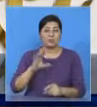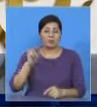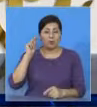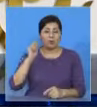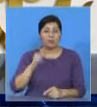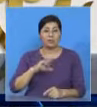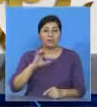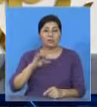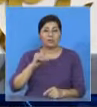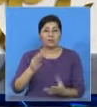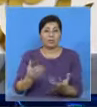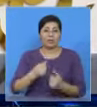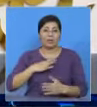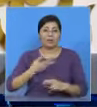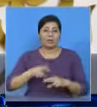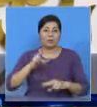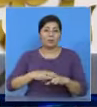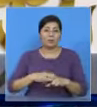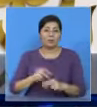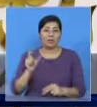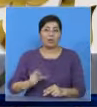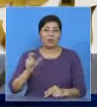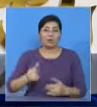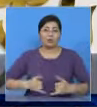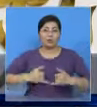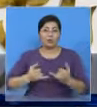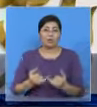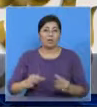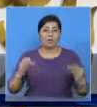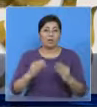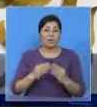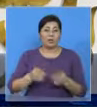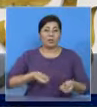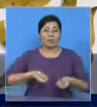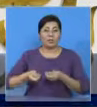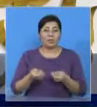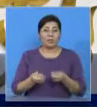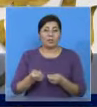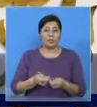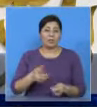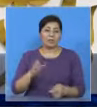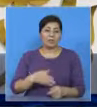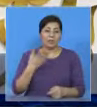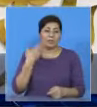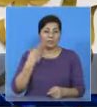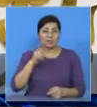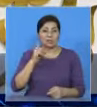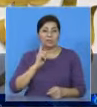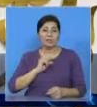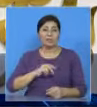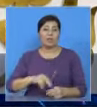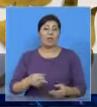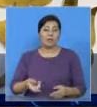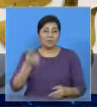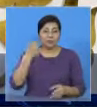алып отыр. Бұл қарапайым халыққа да және де мекеме басшыларына да ең оңай тиімді тәсіл деп